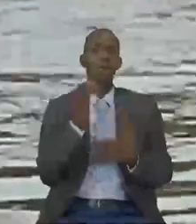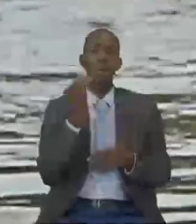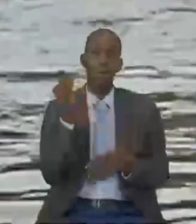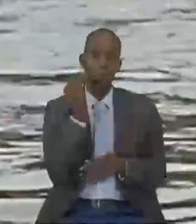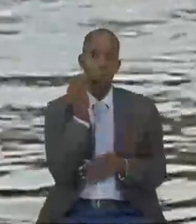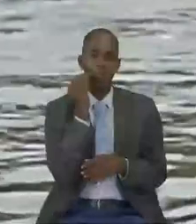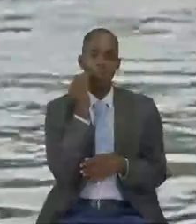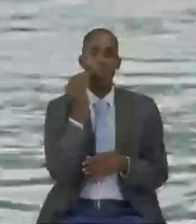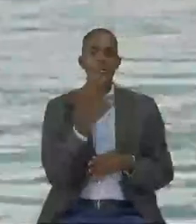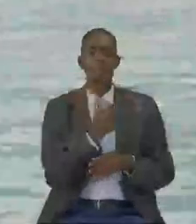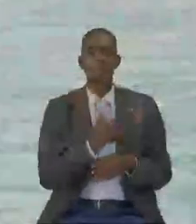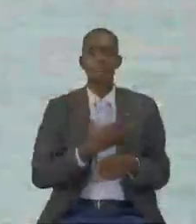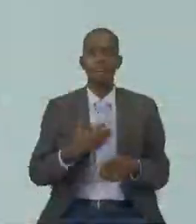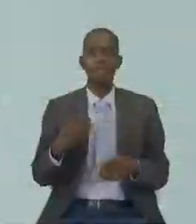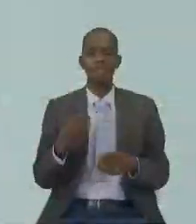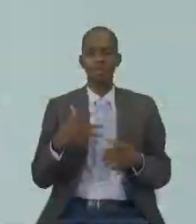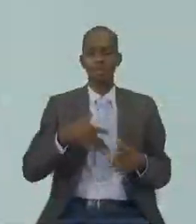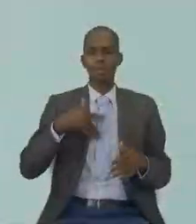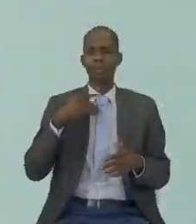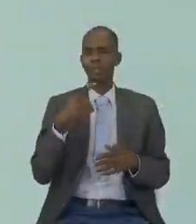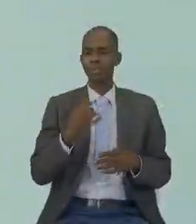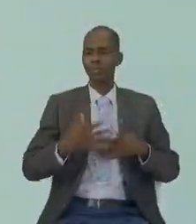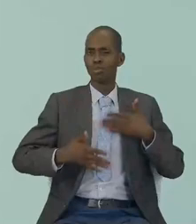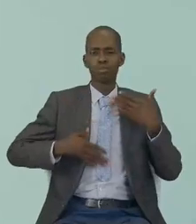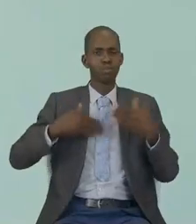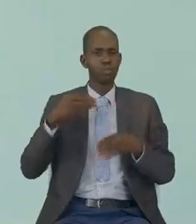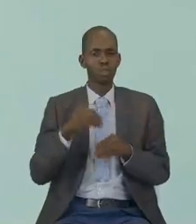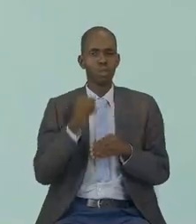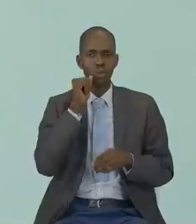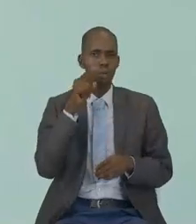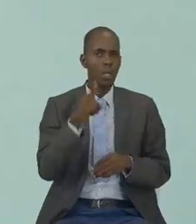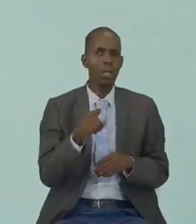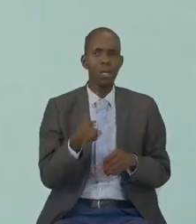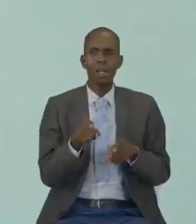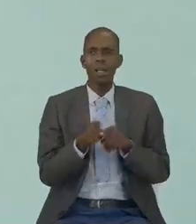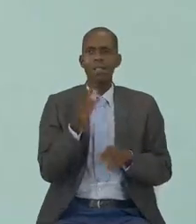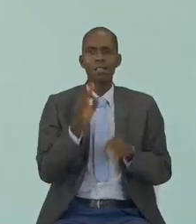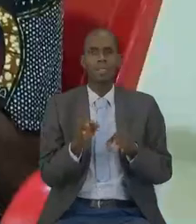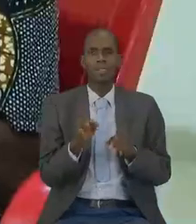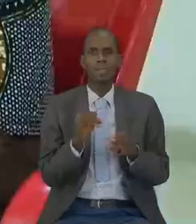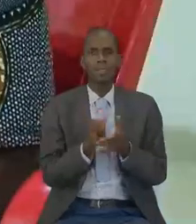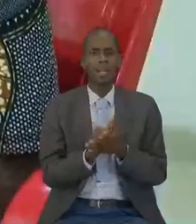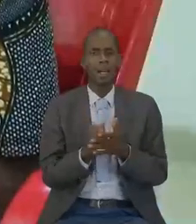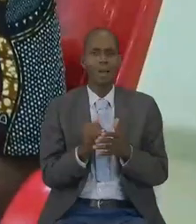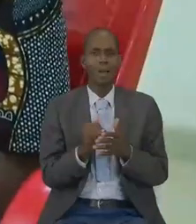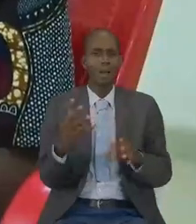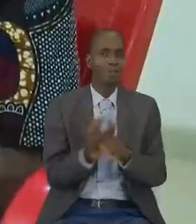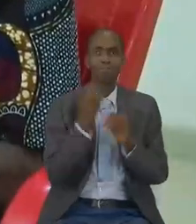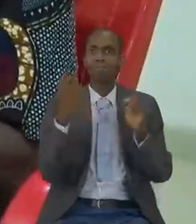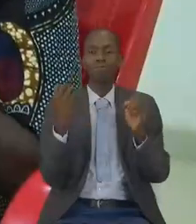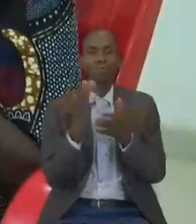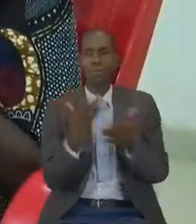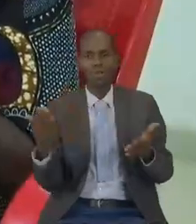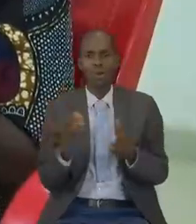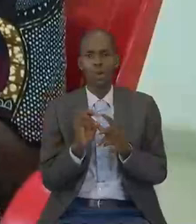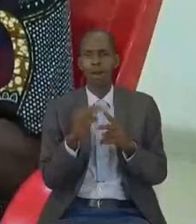quand j'étais rentré, j'ai ressenti la joie en moi comme si j'ai gagné quelque chose ou